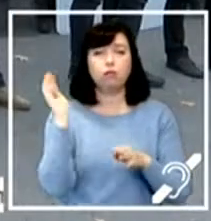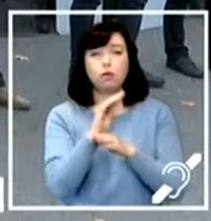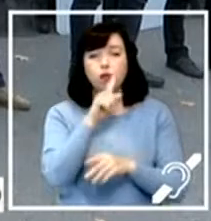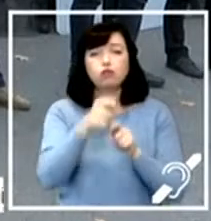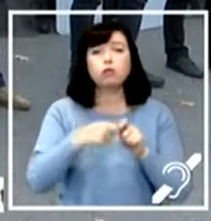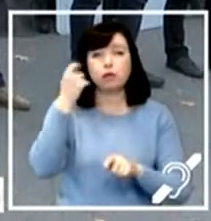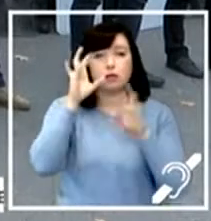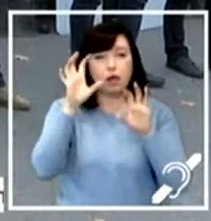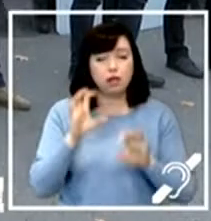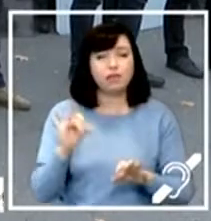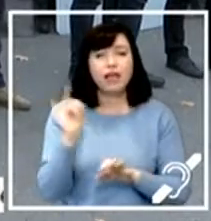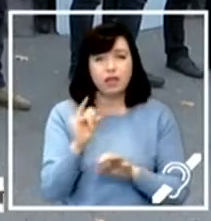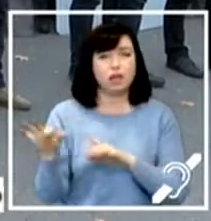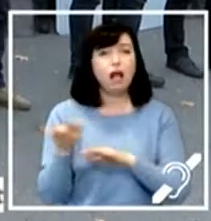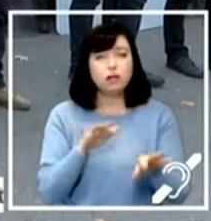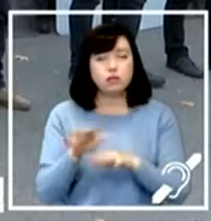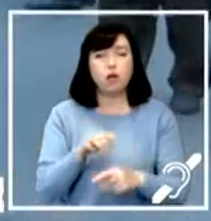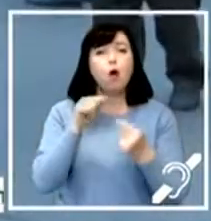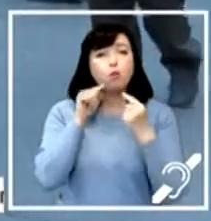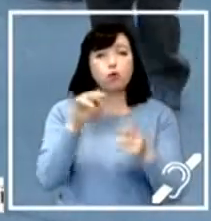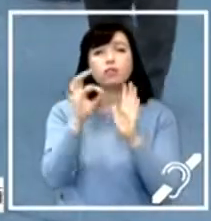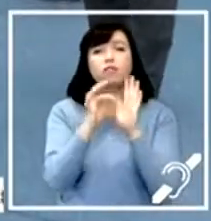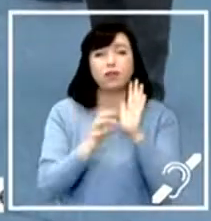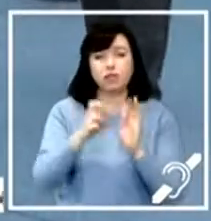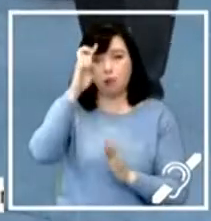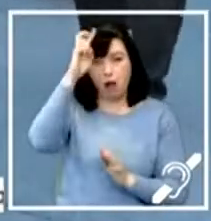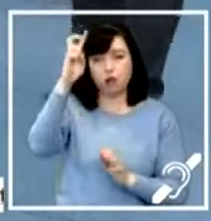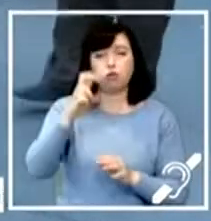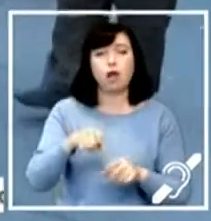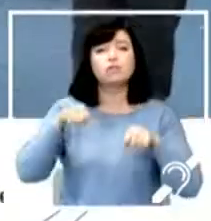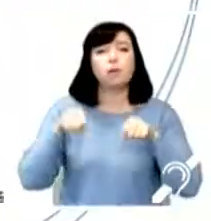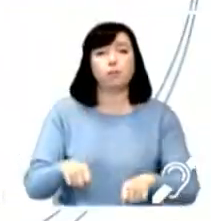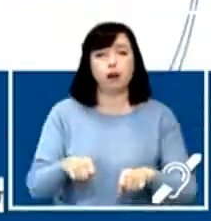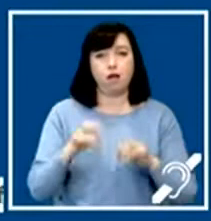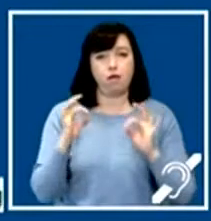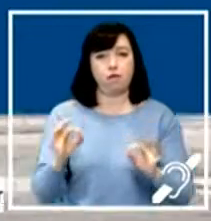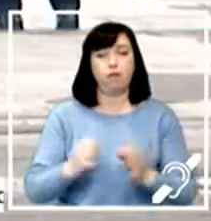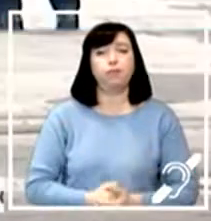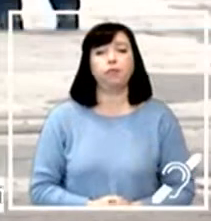încalcă legislația și acționează împotriva principiilor statului de drept.